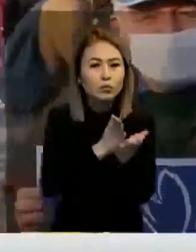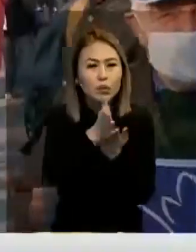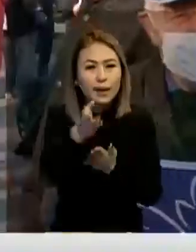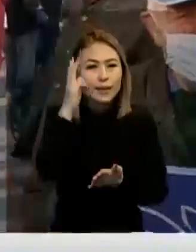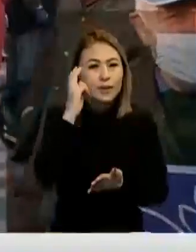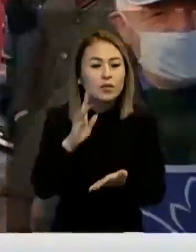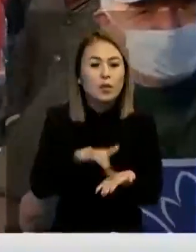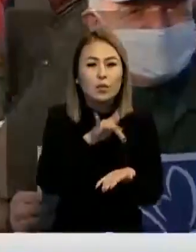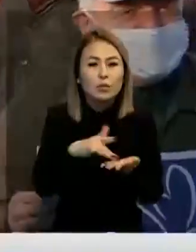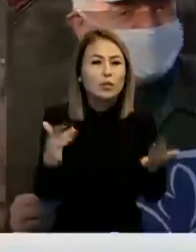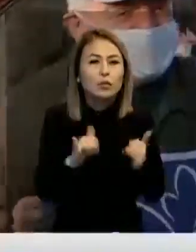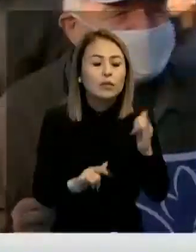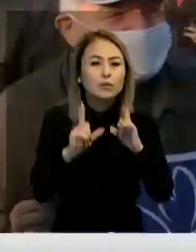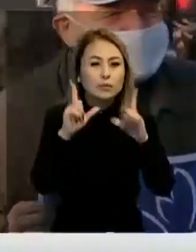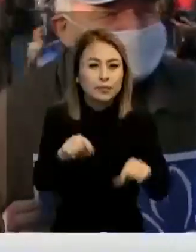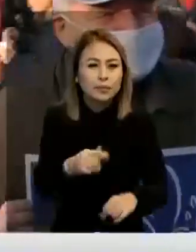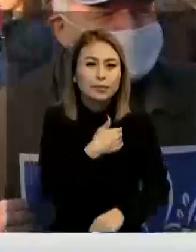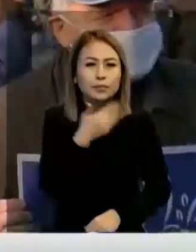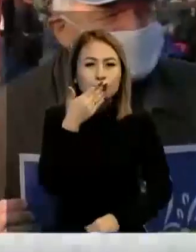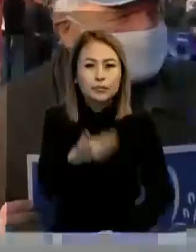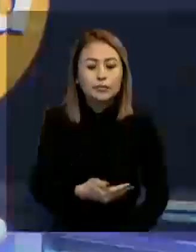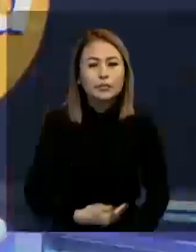Киевке қалай жету керектігін сұрамақпын.